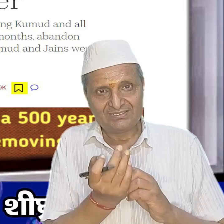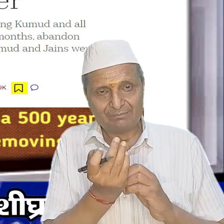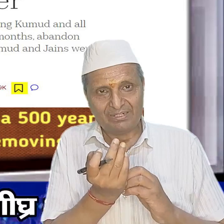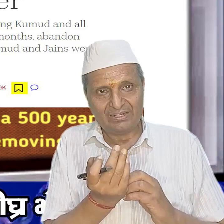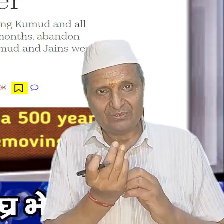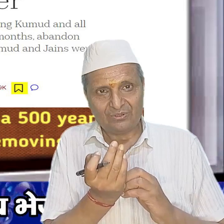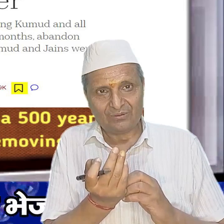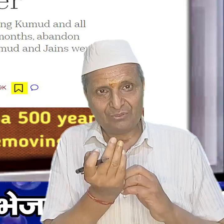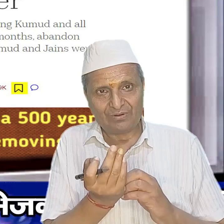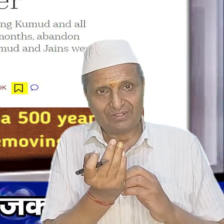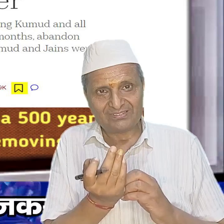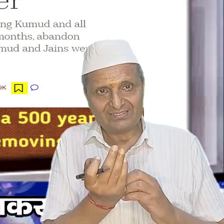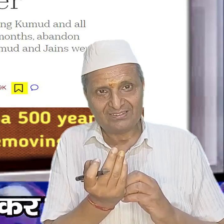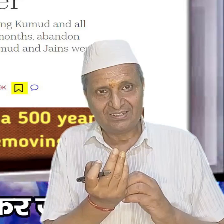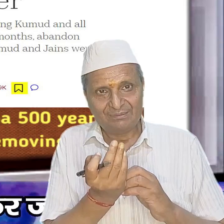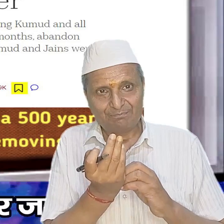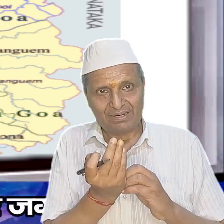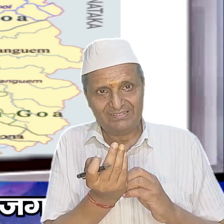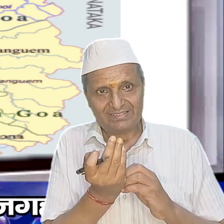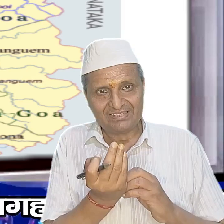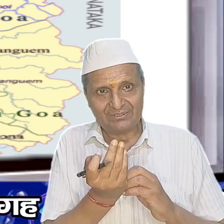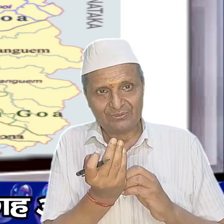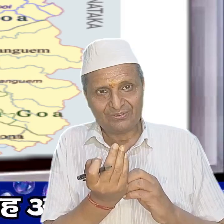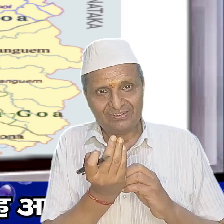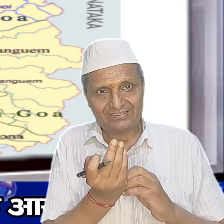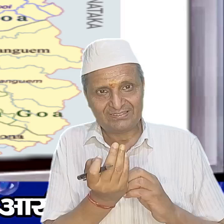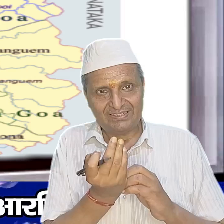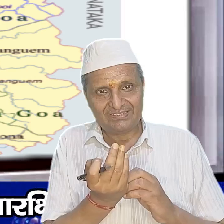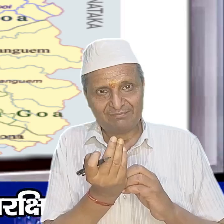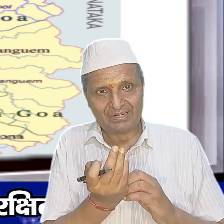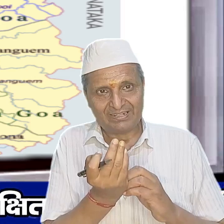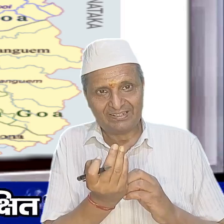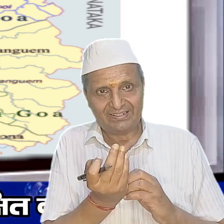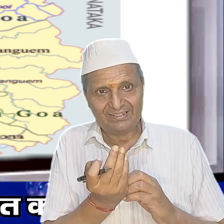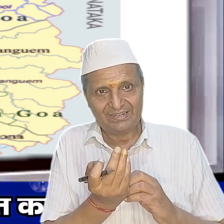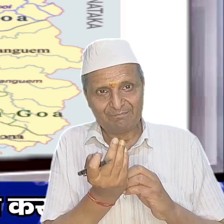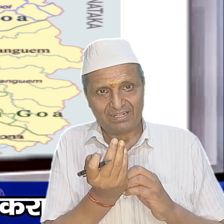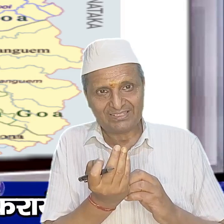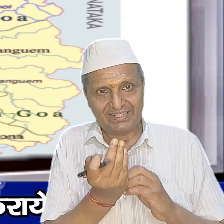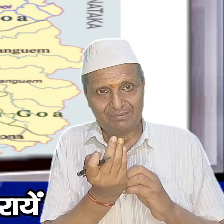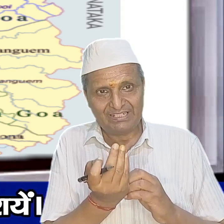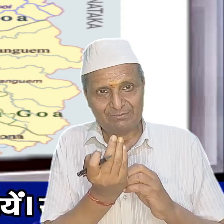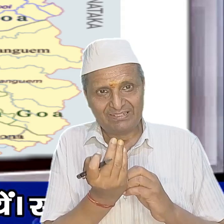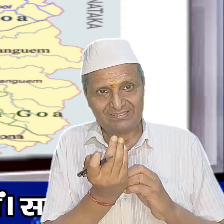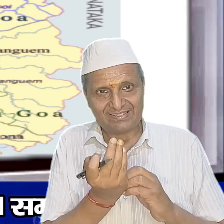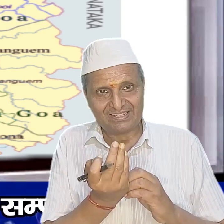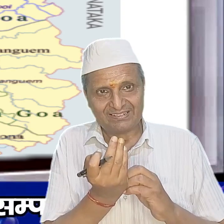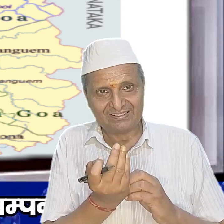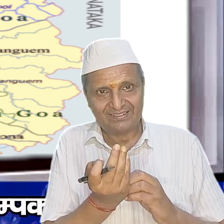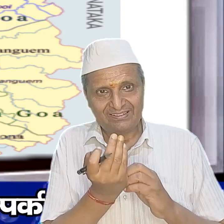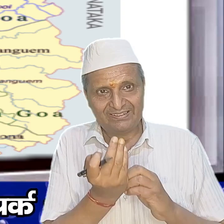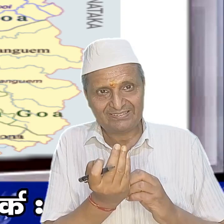पौध को बो रहे हैं, उस बर्बरता का पेज। जब जब बच्चे की फीस जाती है तो लगता है जैसे हमने अपना दान उस बर्बरता के लिए दिया है,